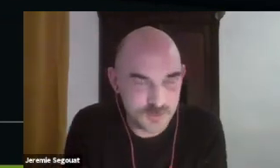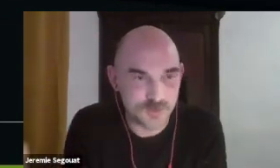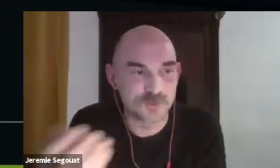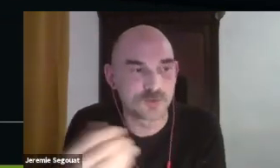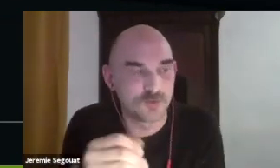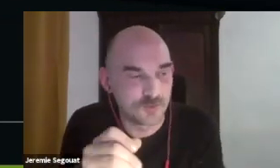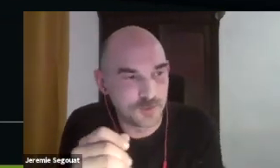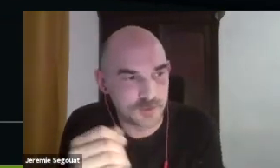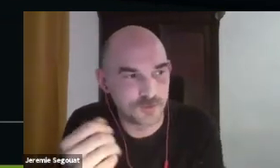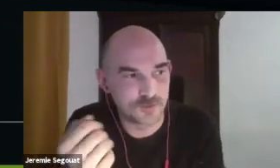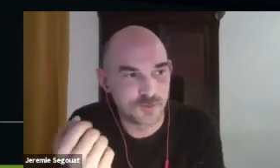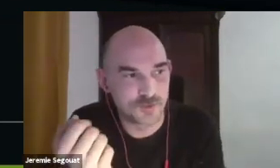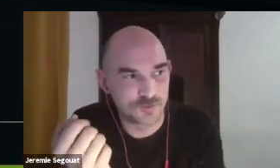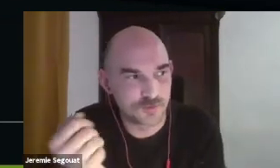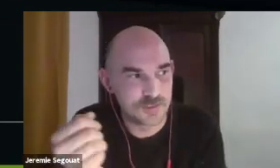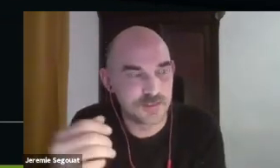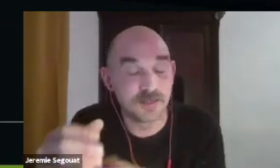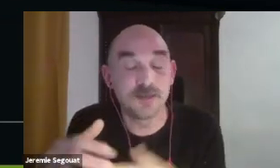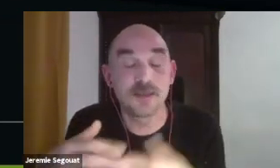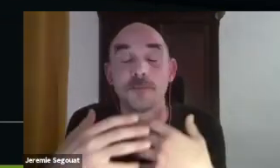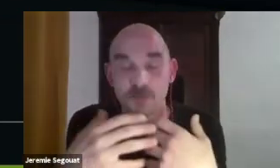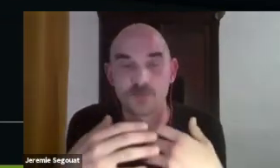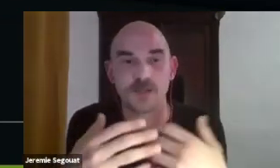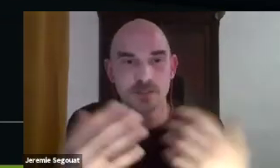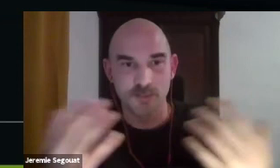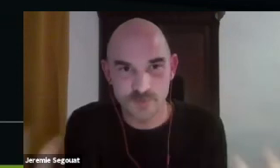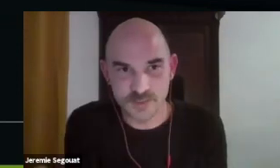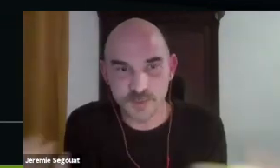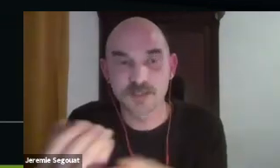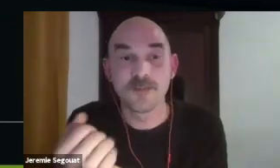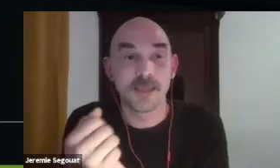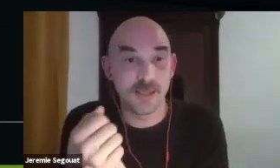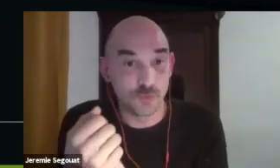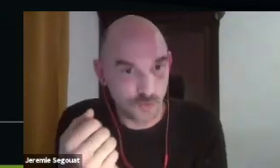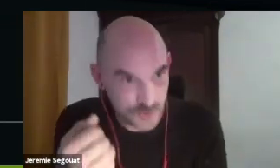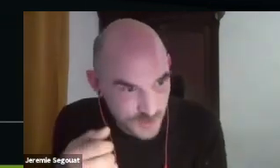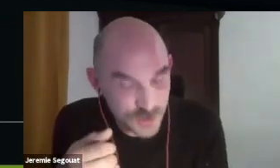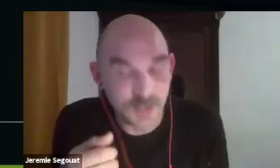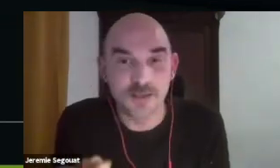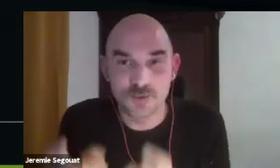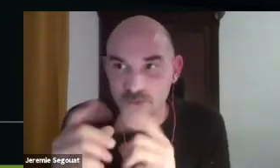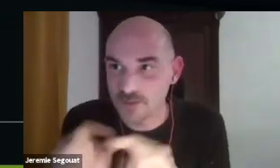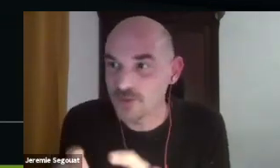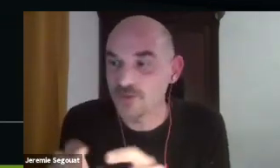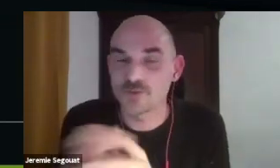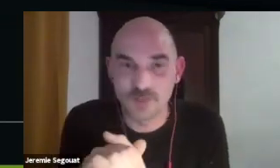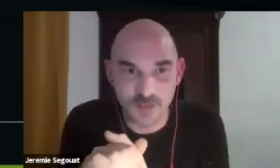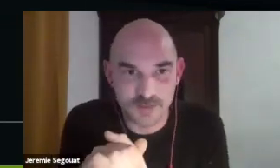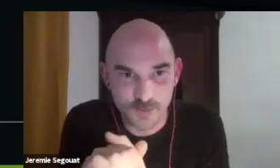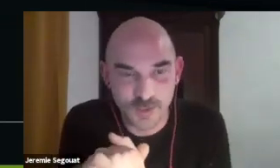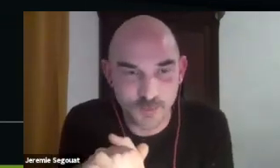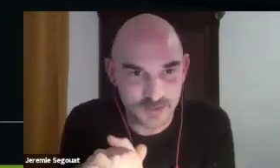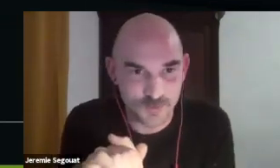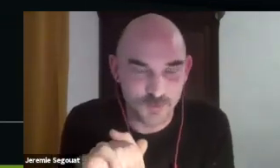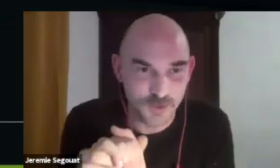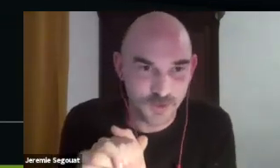reconnaissance des personnes en situation de surdicécité et leur laisser plus d'espace et de recherche et je tiens d'ailleurs à ce titre à